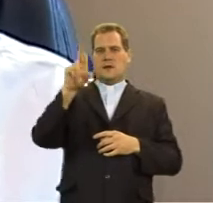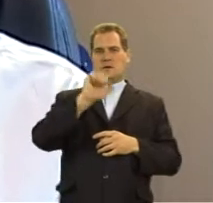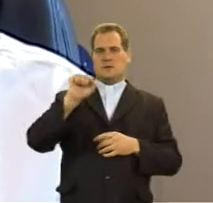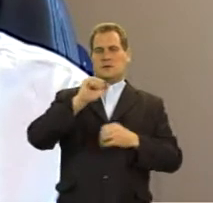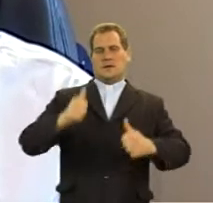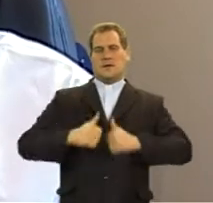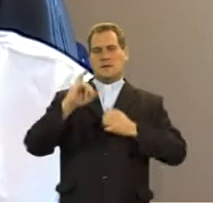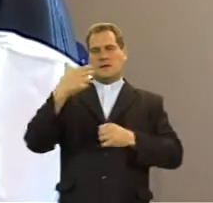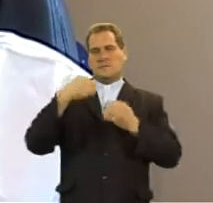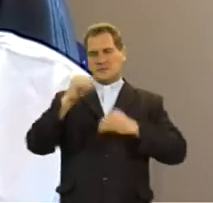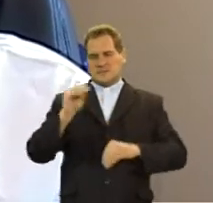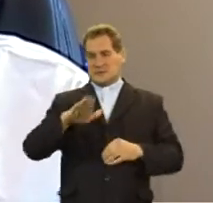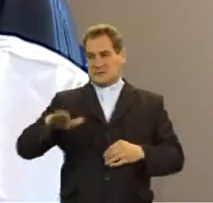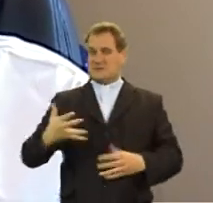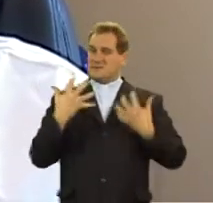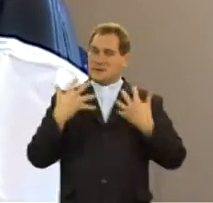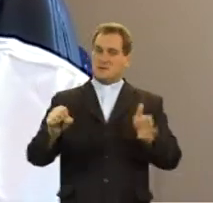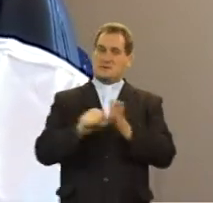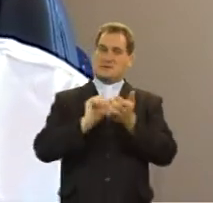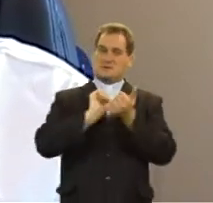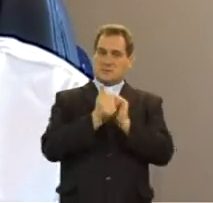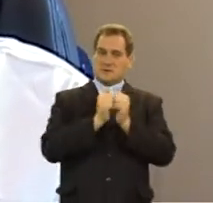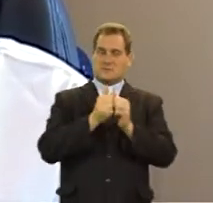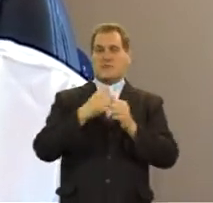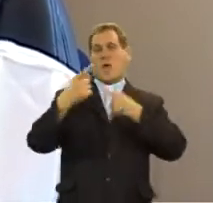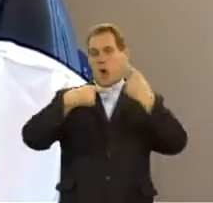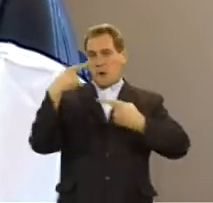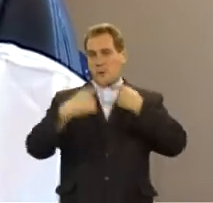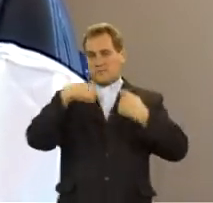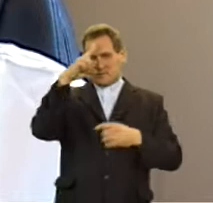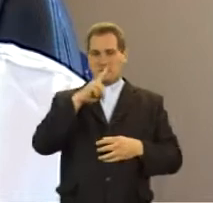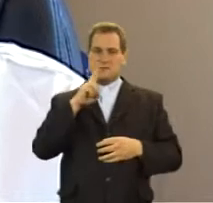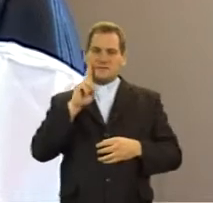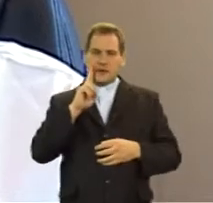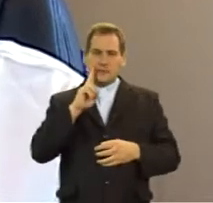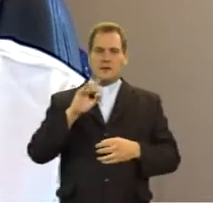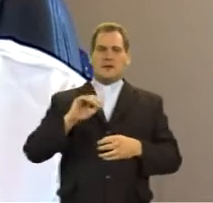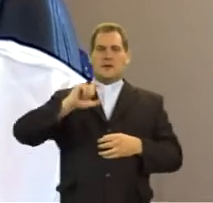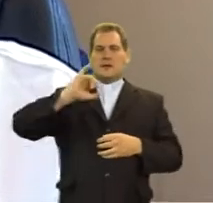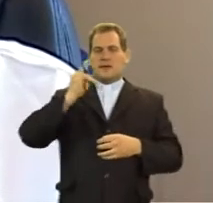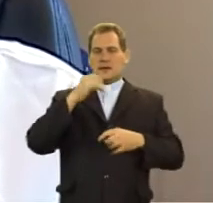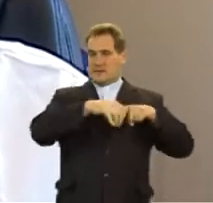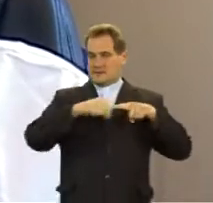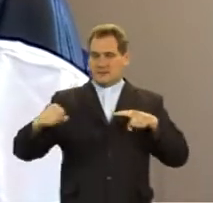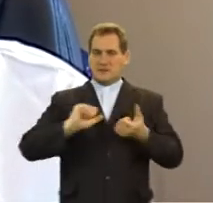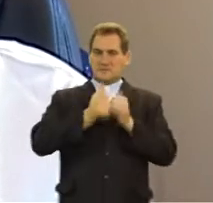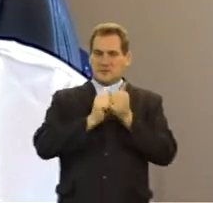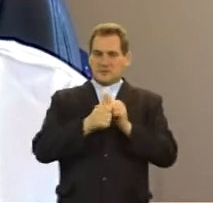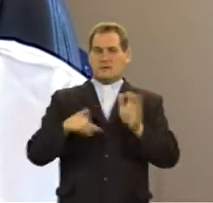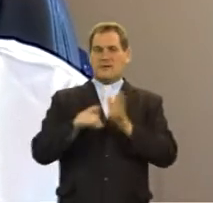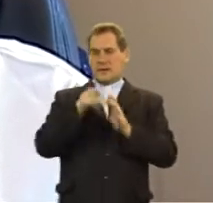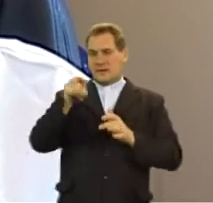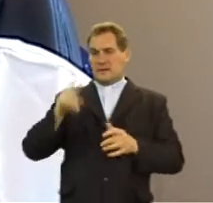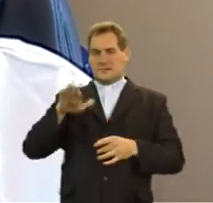do sportu i żeby z rodzicami omówić, jakie dyscypliny sportowe najlepiej by dla jego dziecka